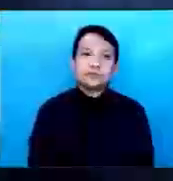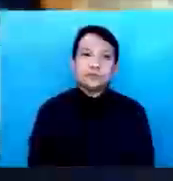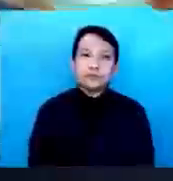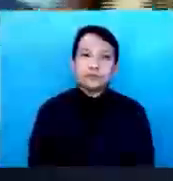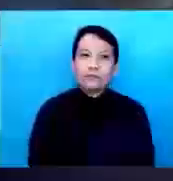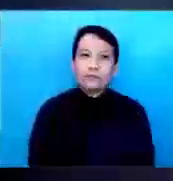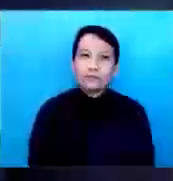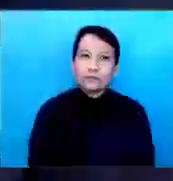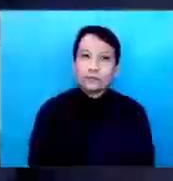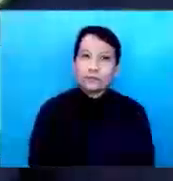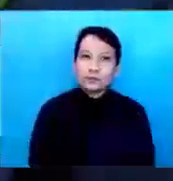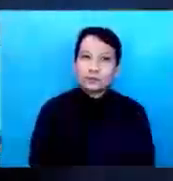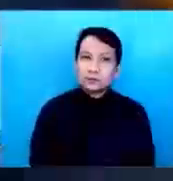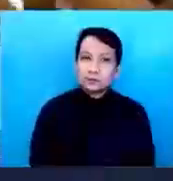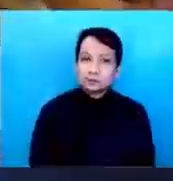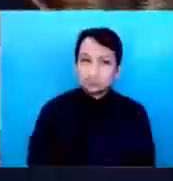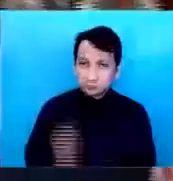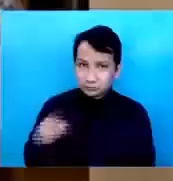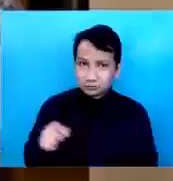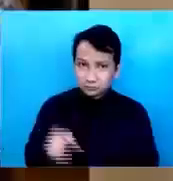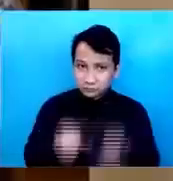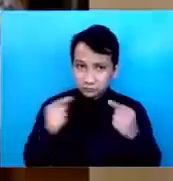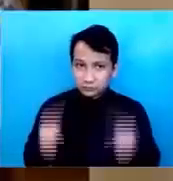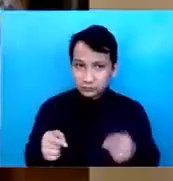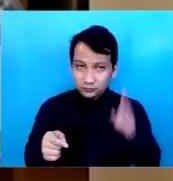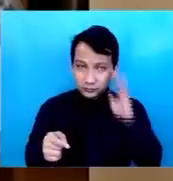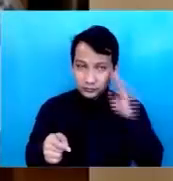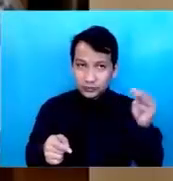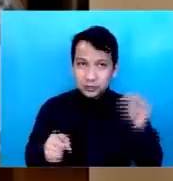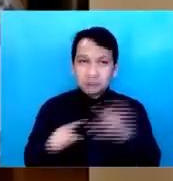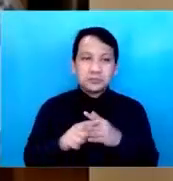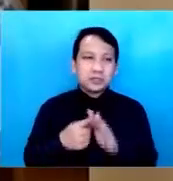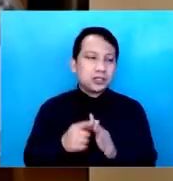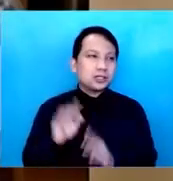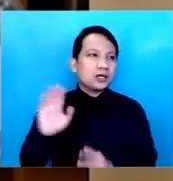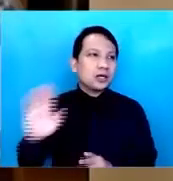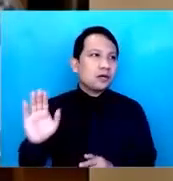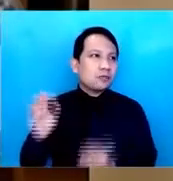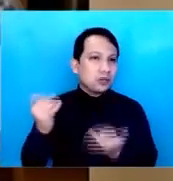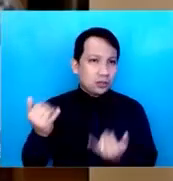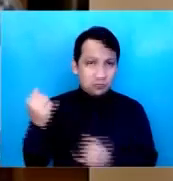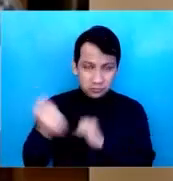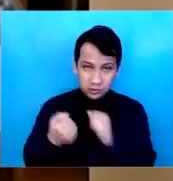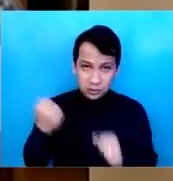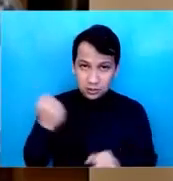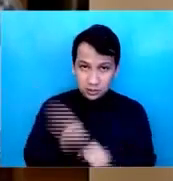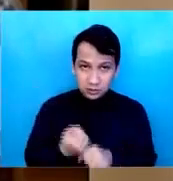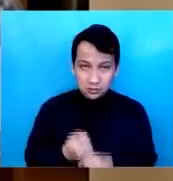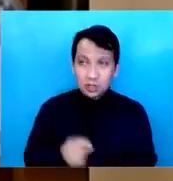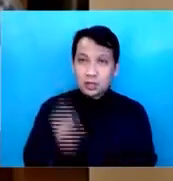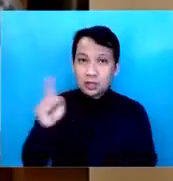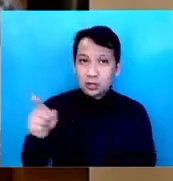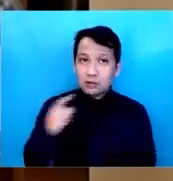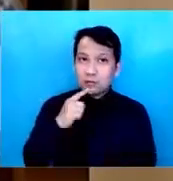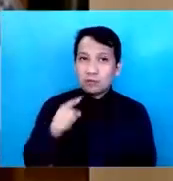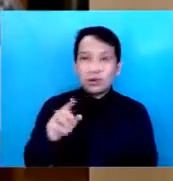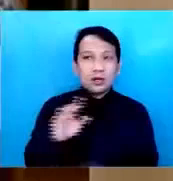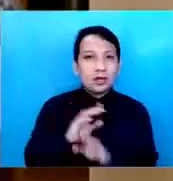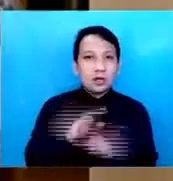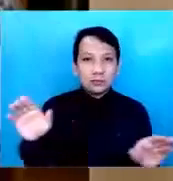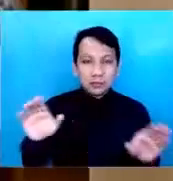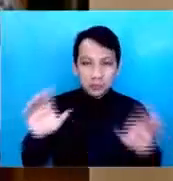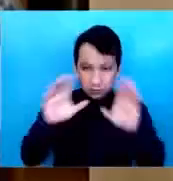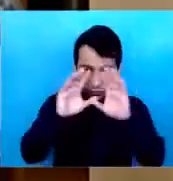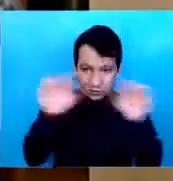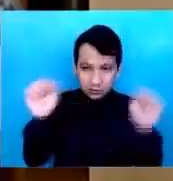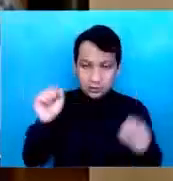palaban kay Bongbong? Alala mo, Lucy, nung simula ng taong ito, siya yung nagsasabing ayaw niyan tumakbo, si Mayor Sara.